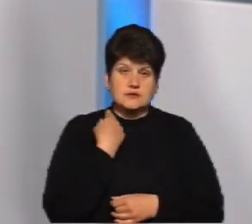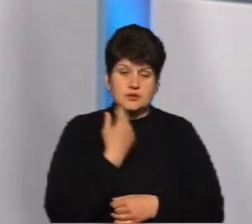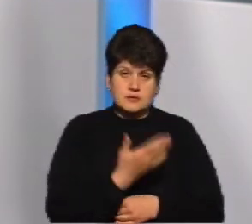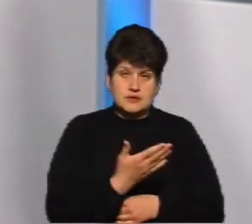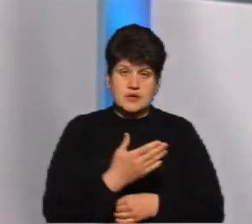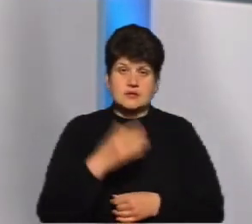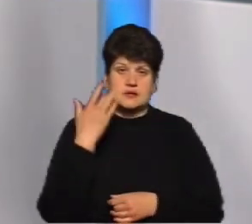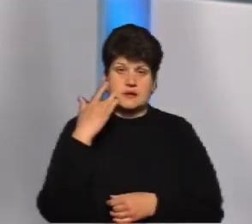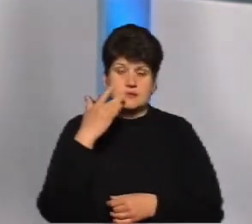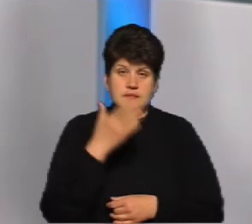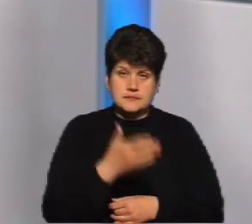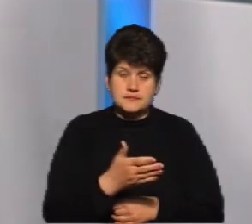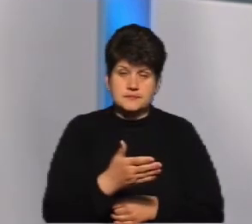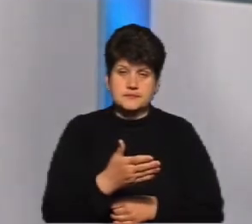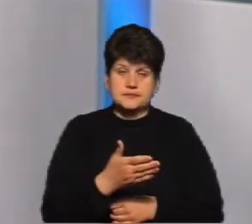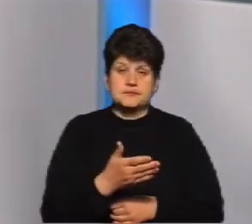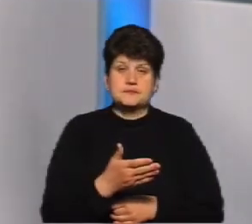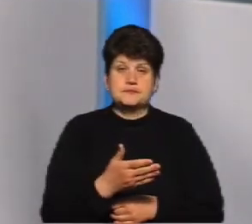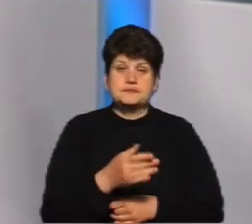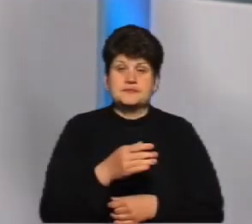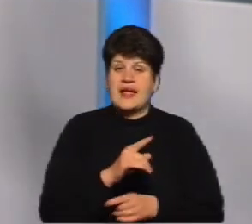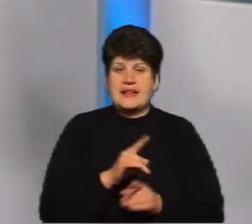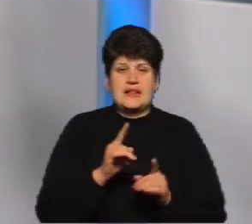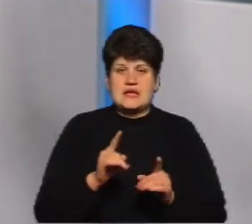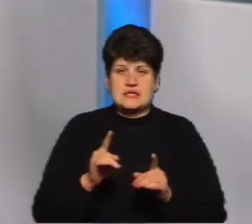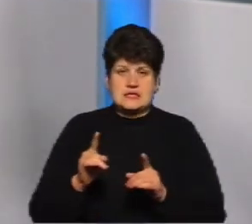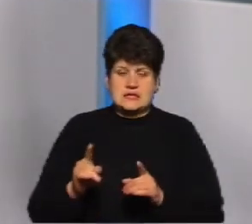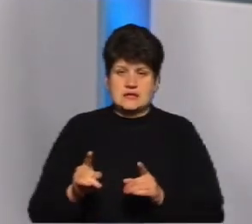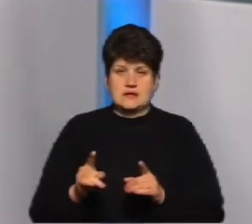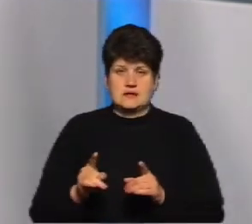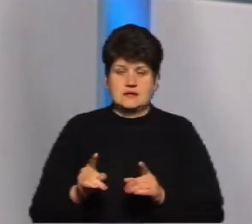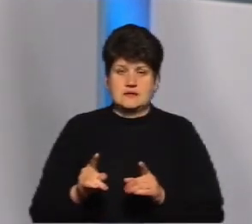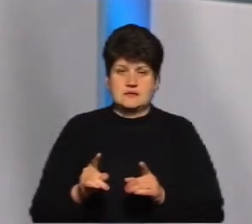Штати Америки, а не тільки так званий оце...